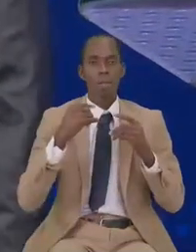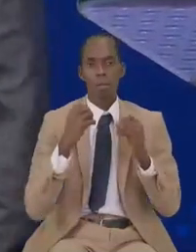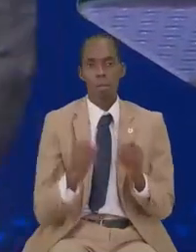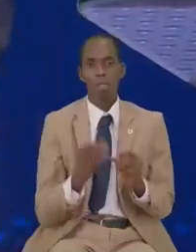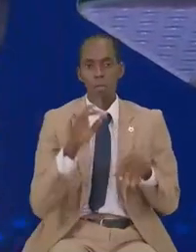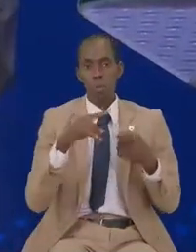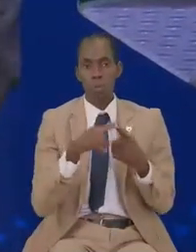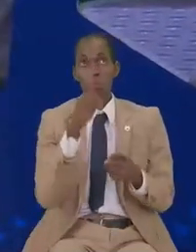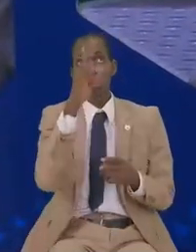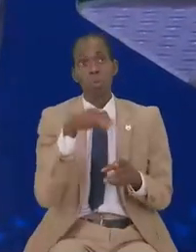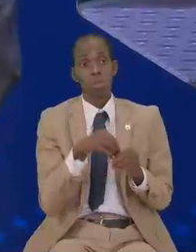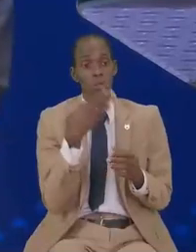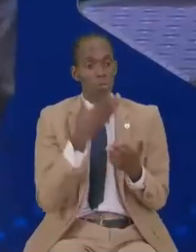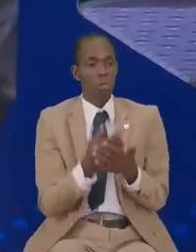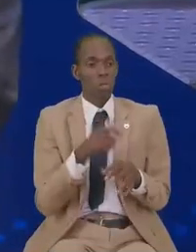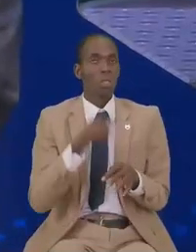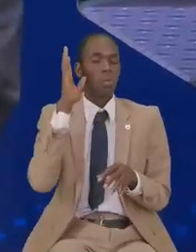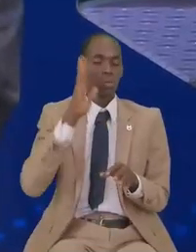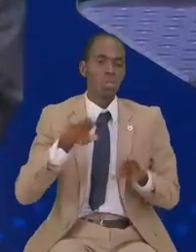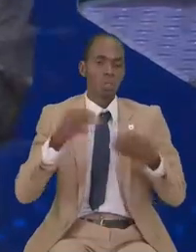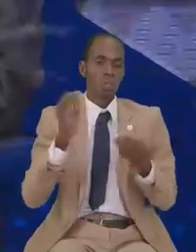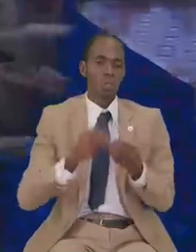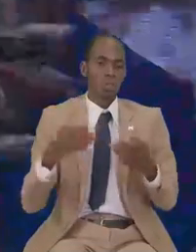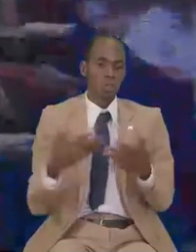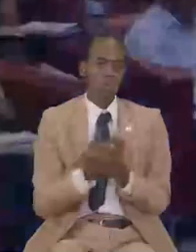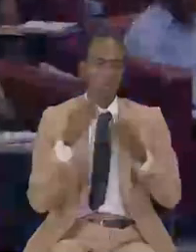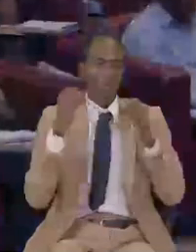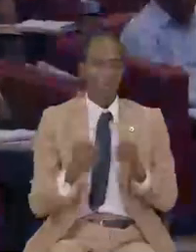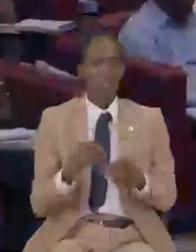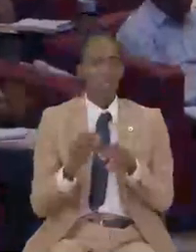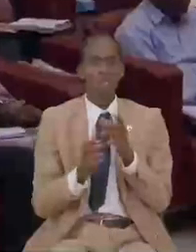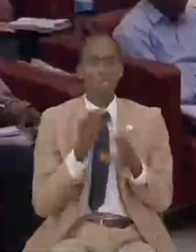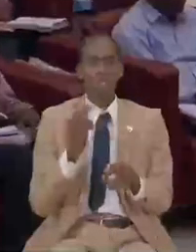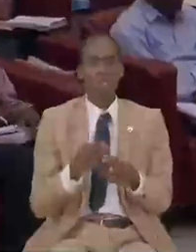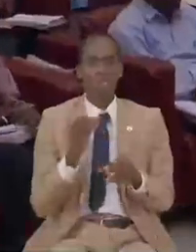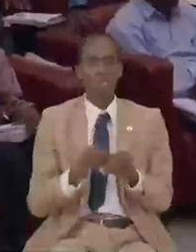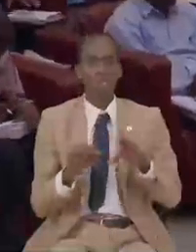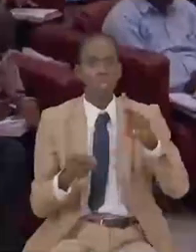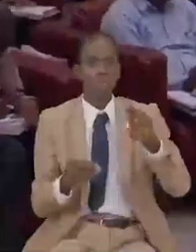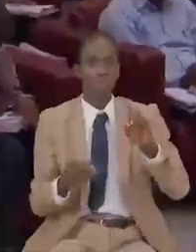à Dieu au temps approprié, il va te renouveler au nom de Jésus-Christ.